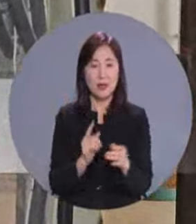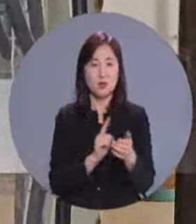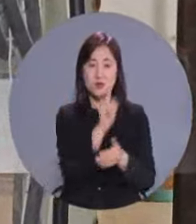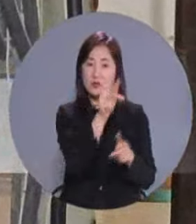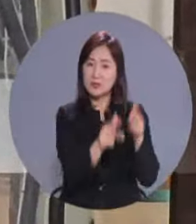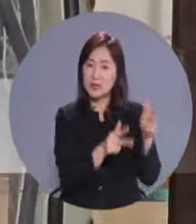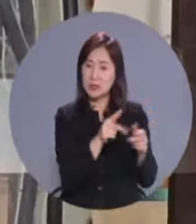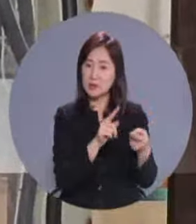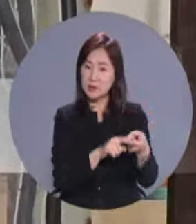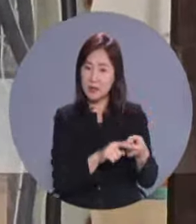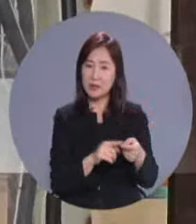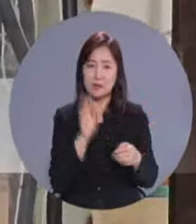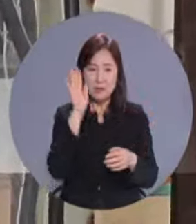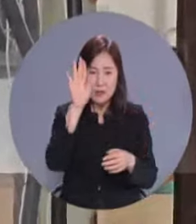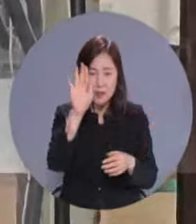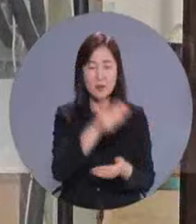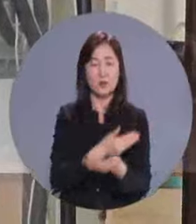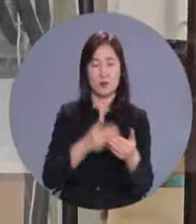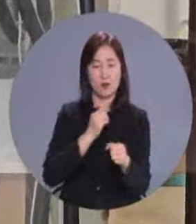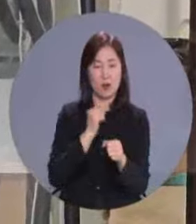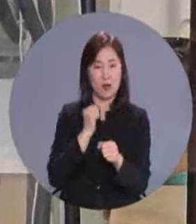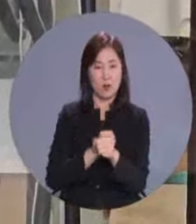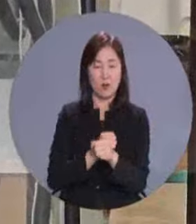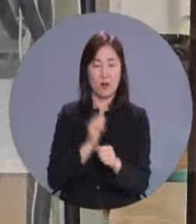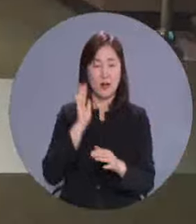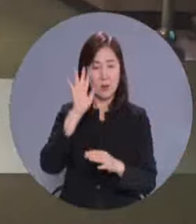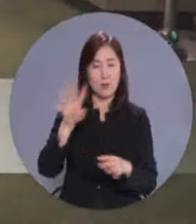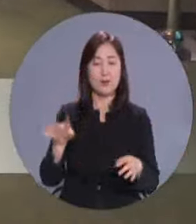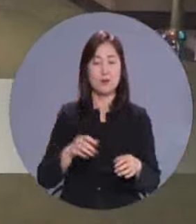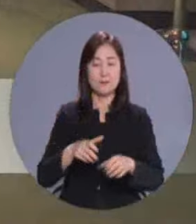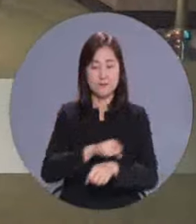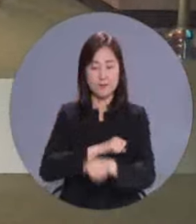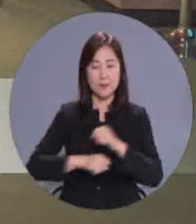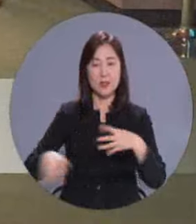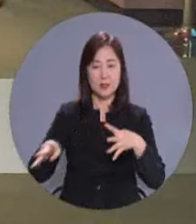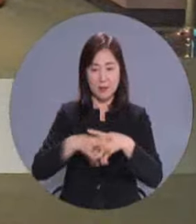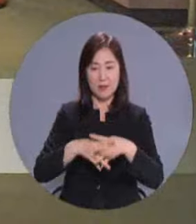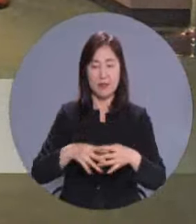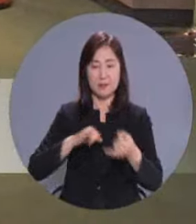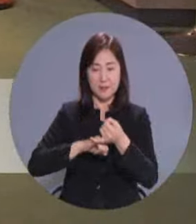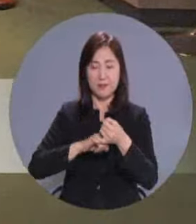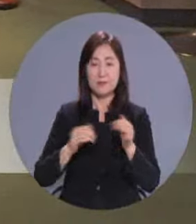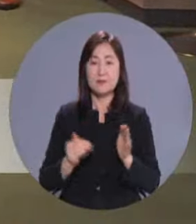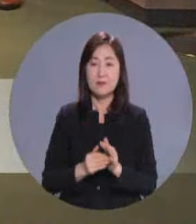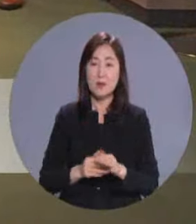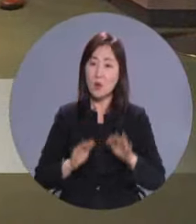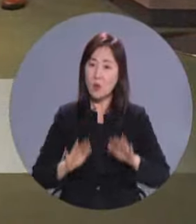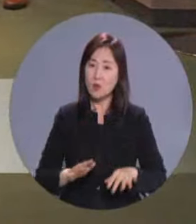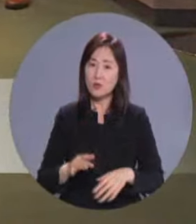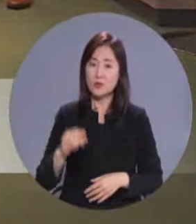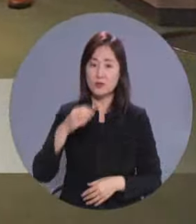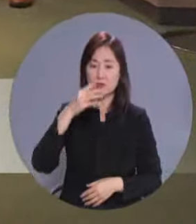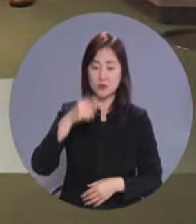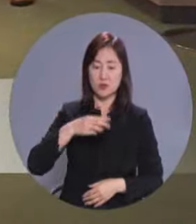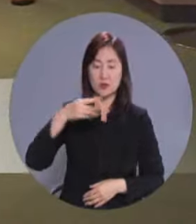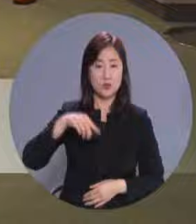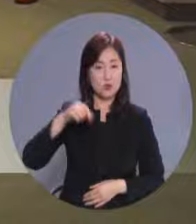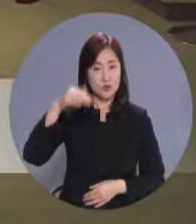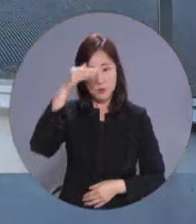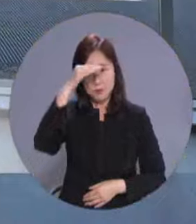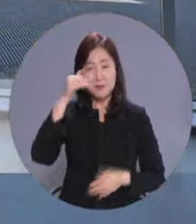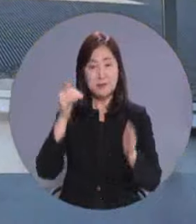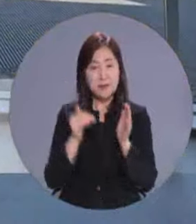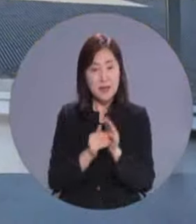산업의 전망을 공유하고 향후 적극적인 협력을 약속했습니다 고군은 이번 툴루즈 벤치마킹이